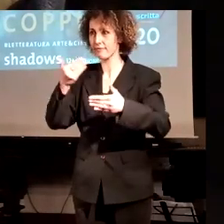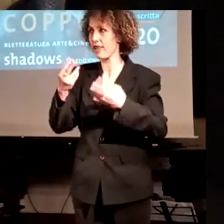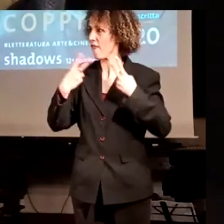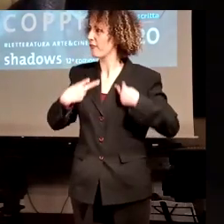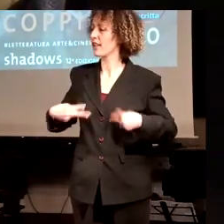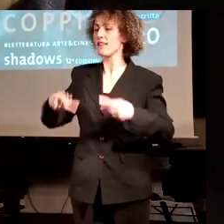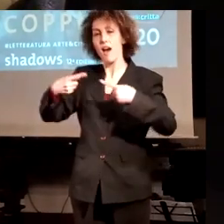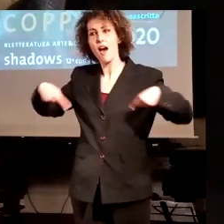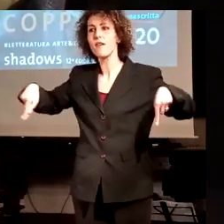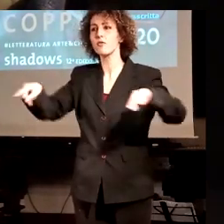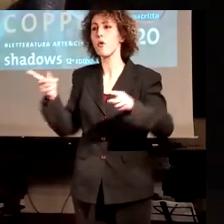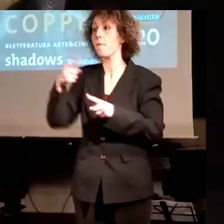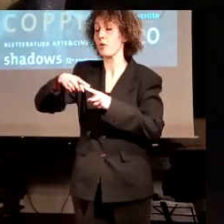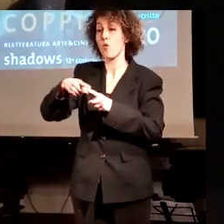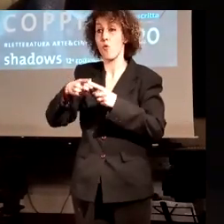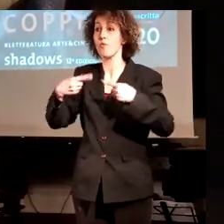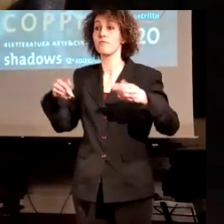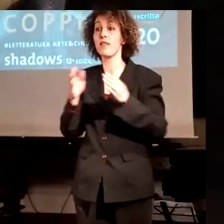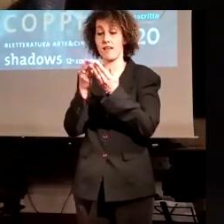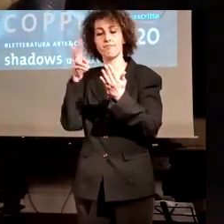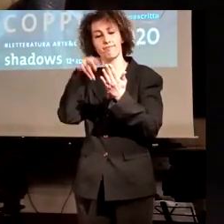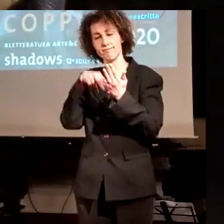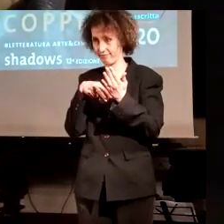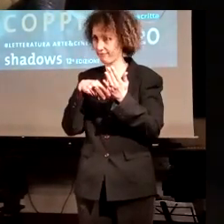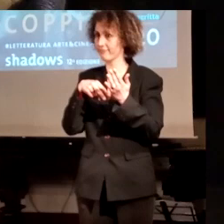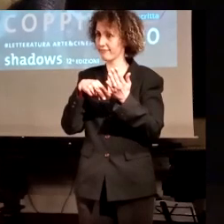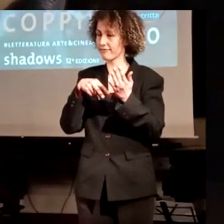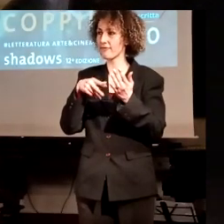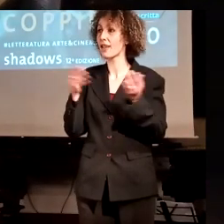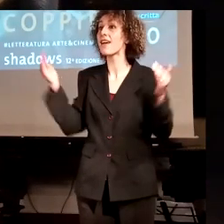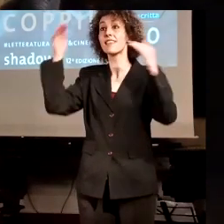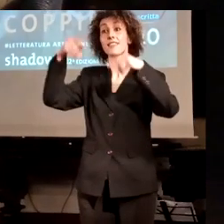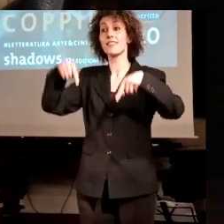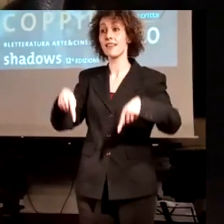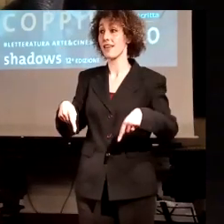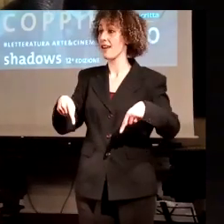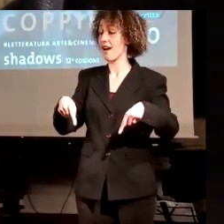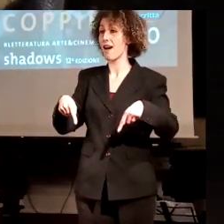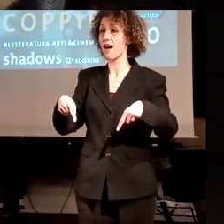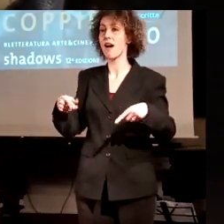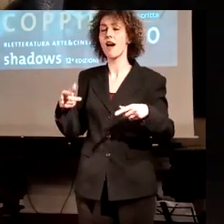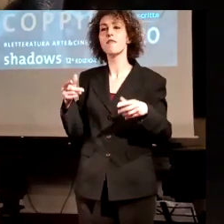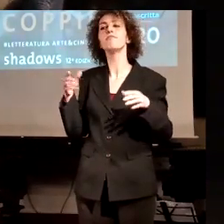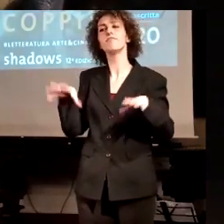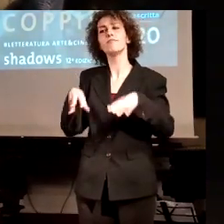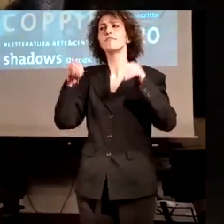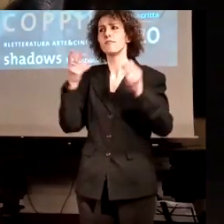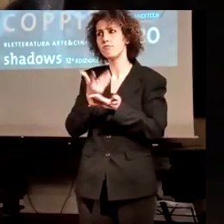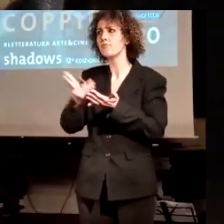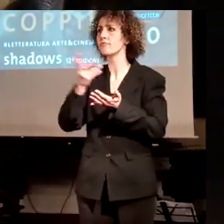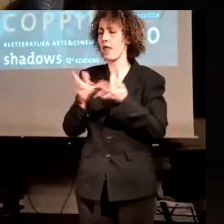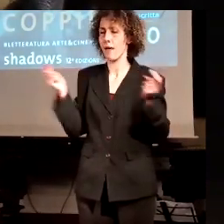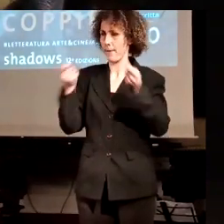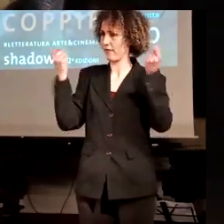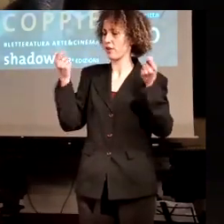quindi di quello che leggiamo dunque stasera cominciamo con raccontarvi la manifestazione anche ringraziando